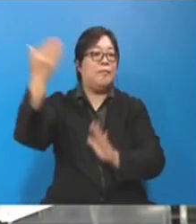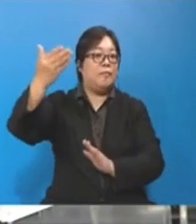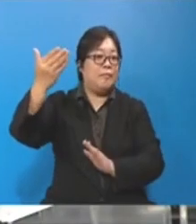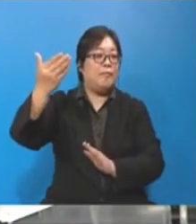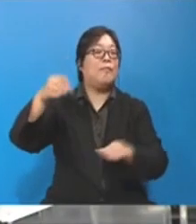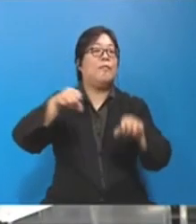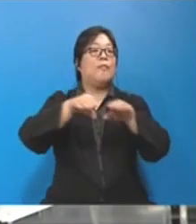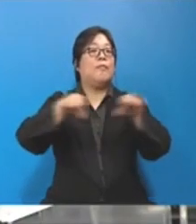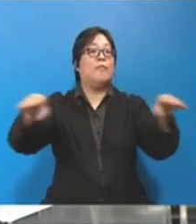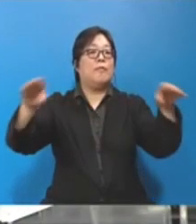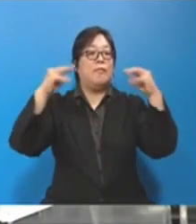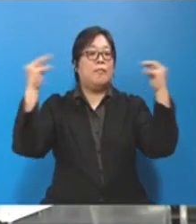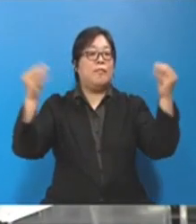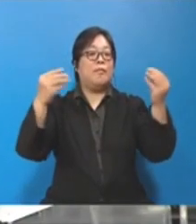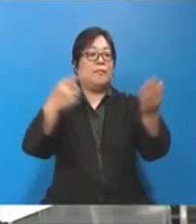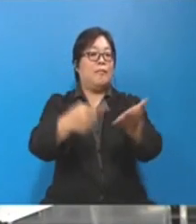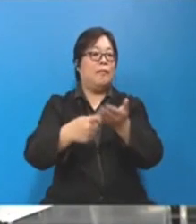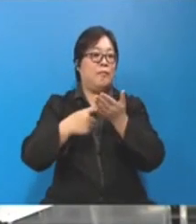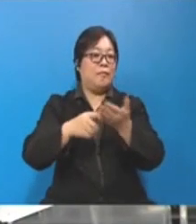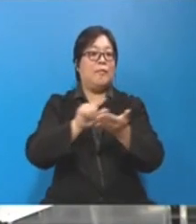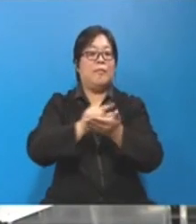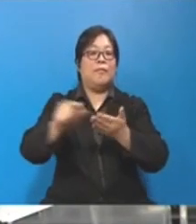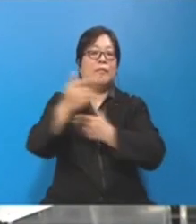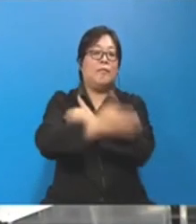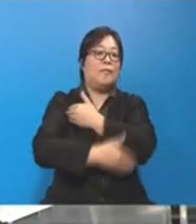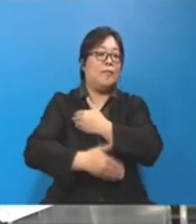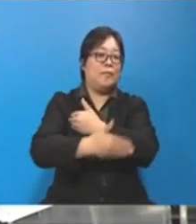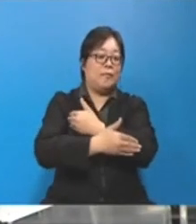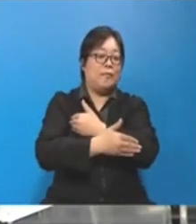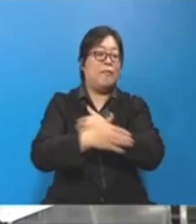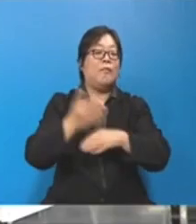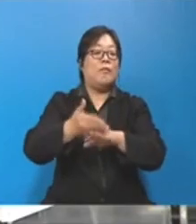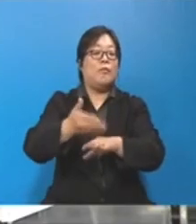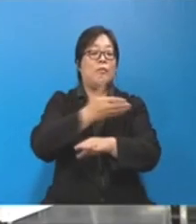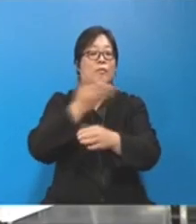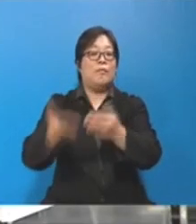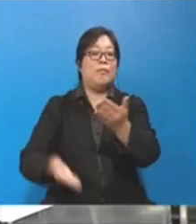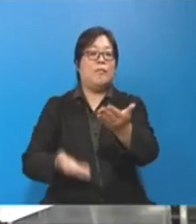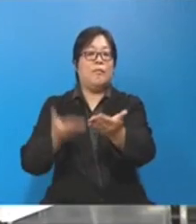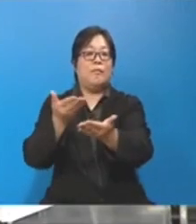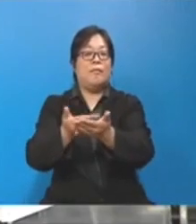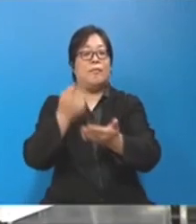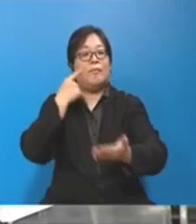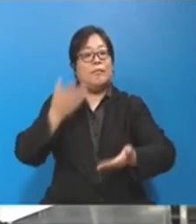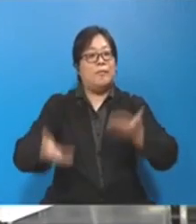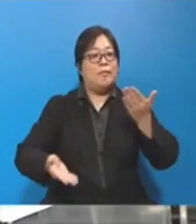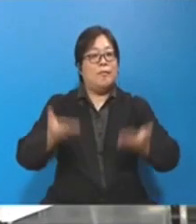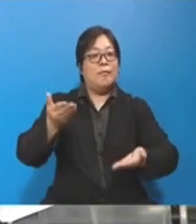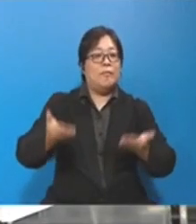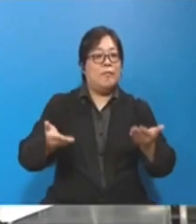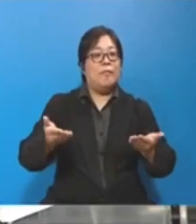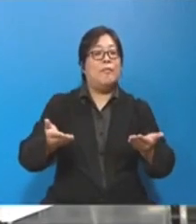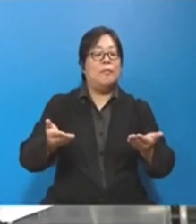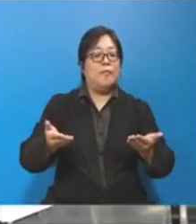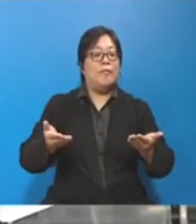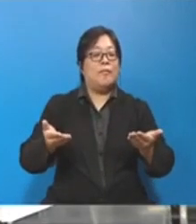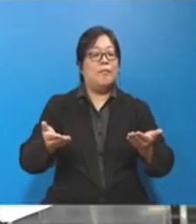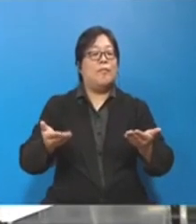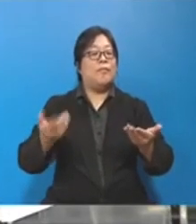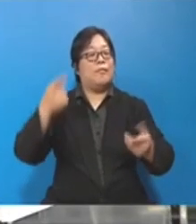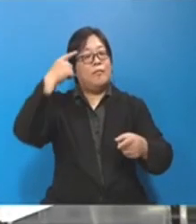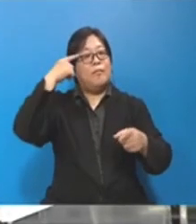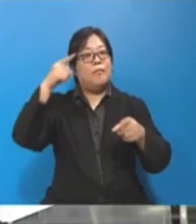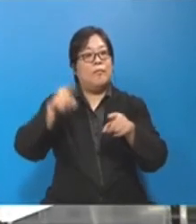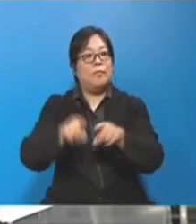diperingkat majelis perundingan gaji negara sebelum disholatkan dan dipertimbangkan untuk